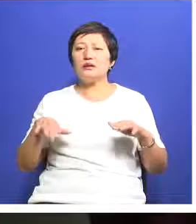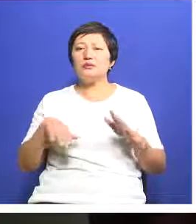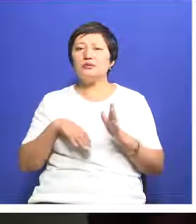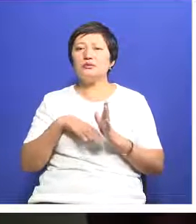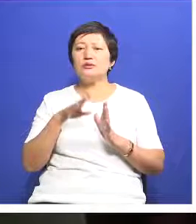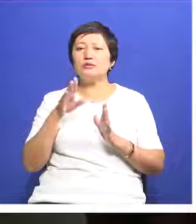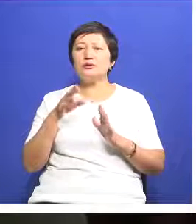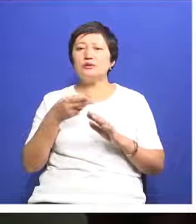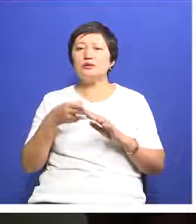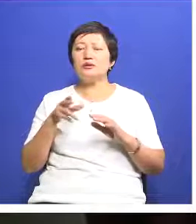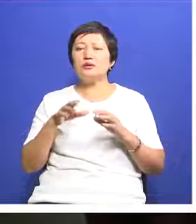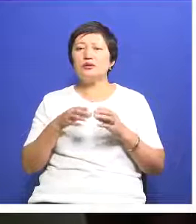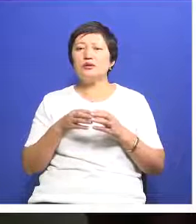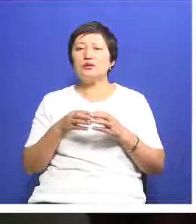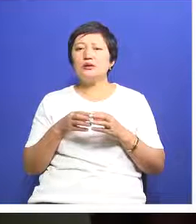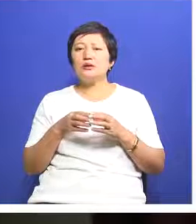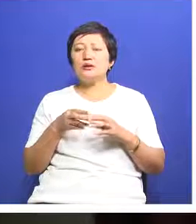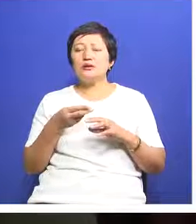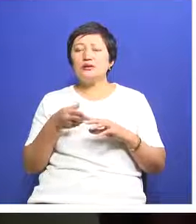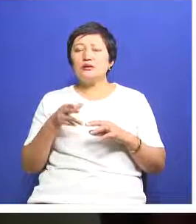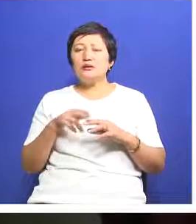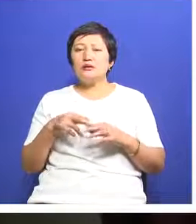jatır.